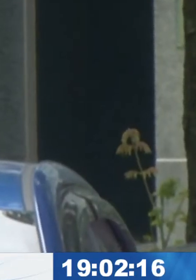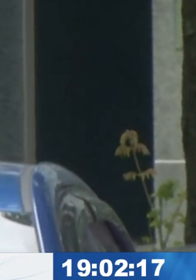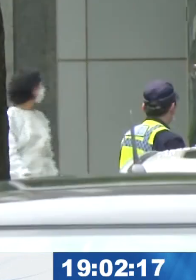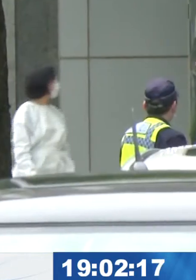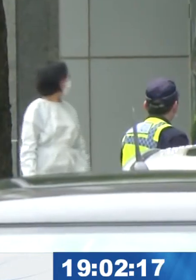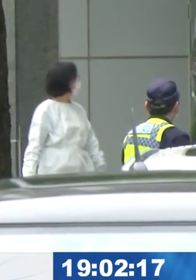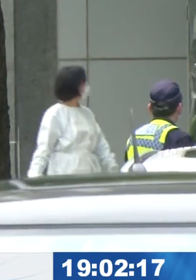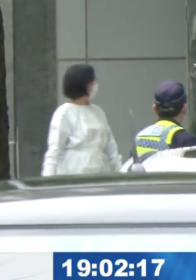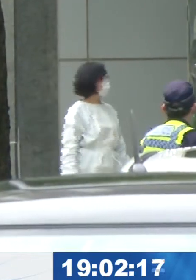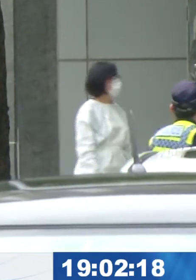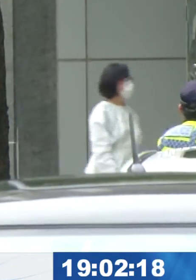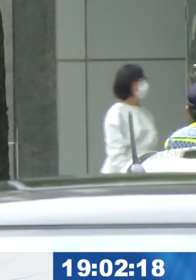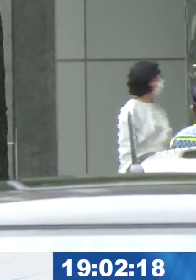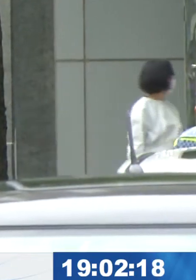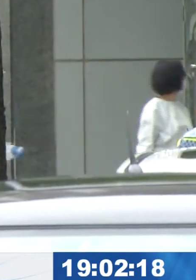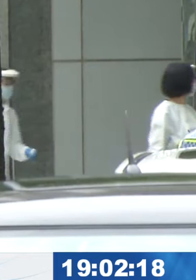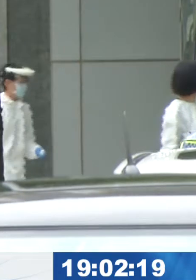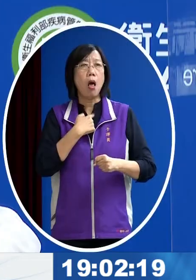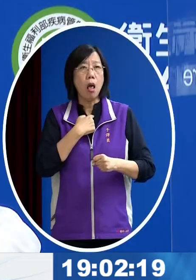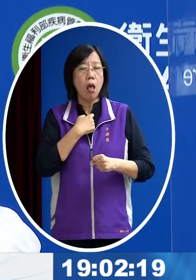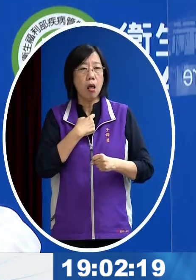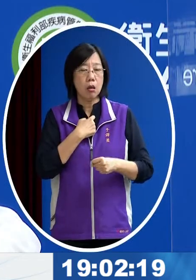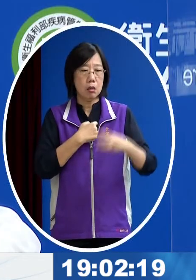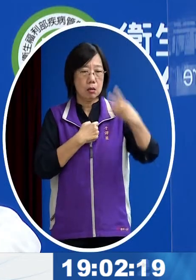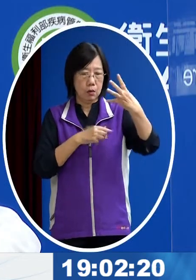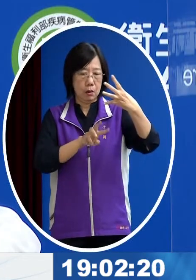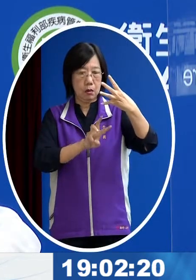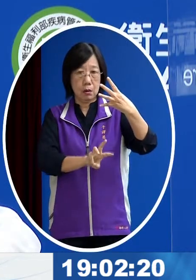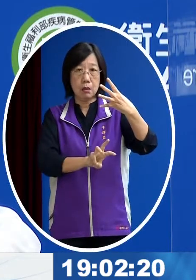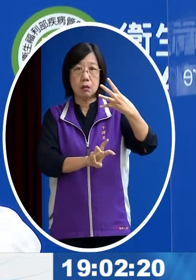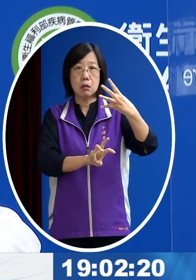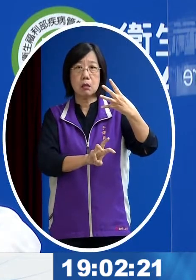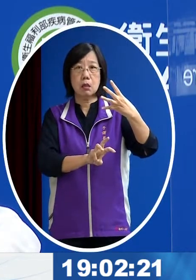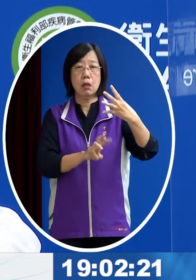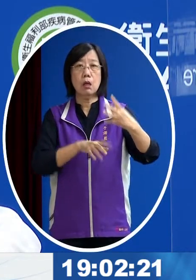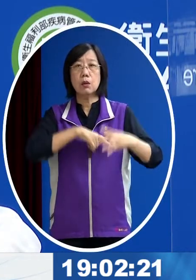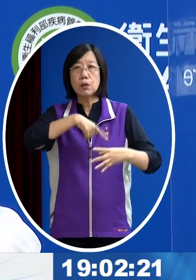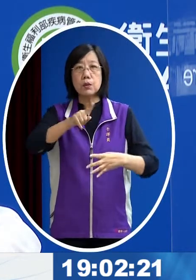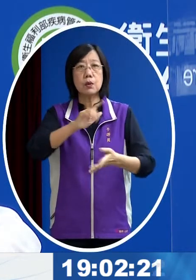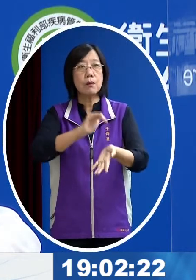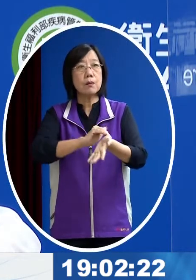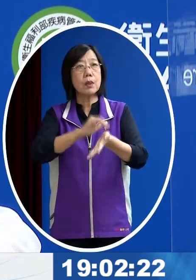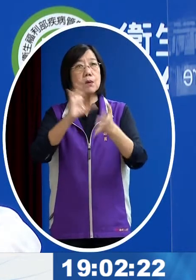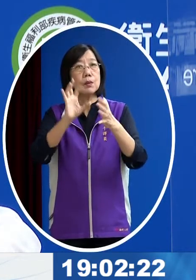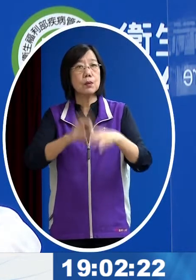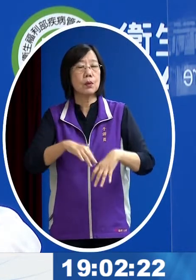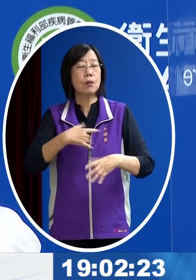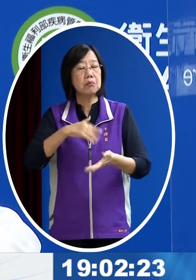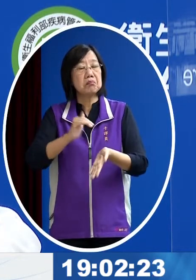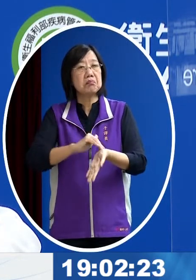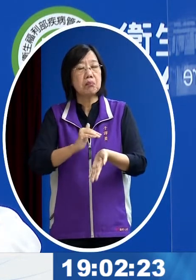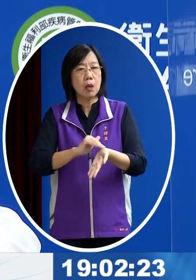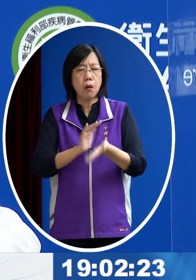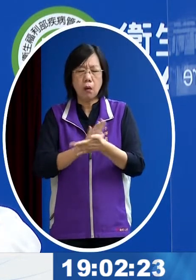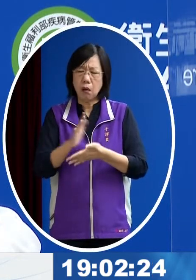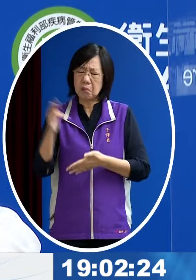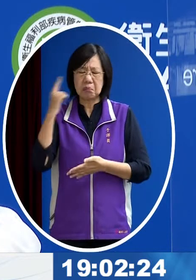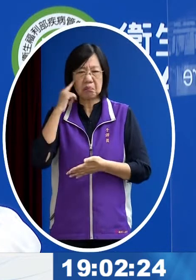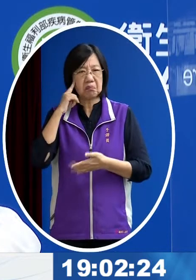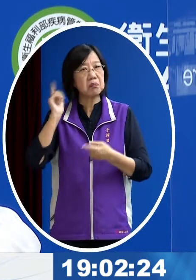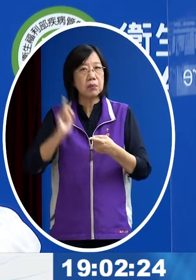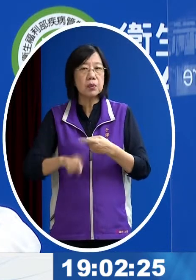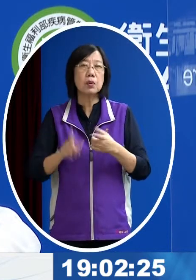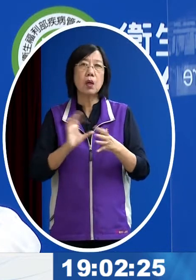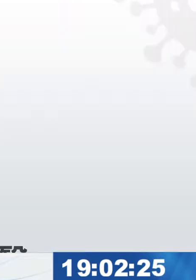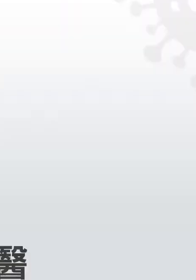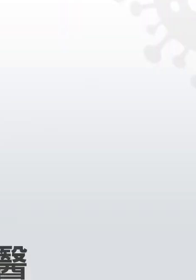出现咳嗽的症状，4月30日曾至诊所就医，5月1日经卫生单位评估后通知安排